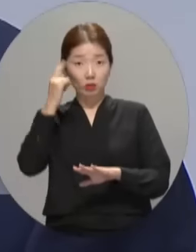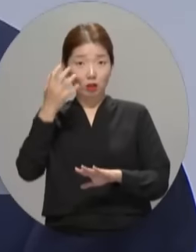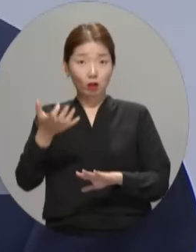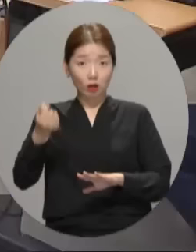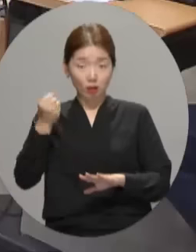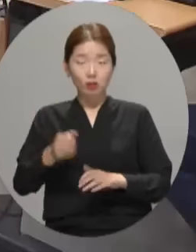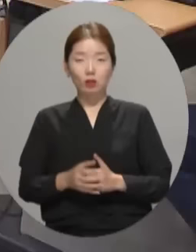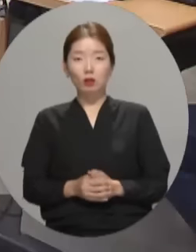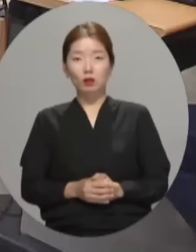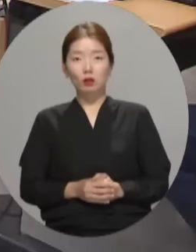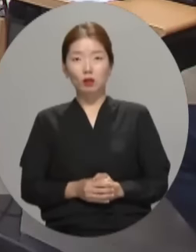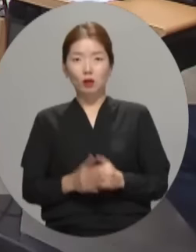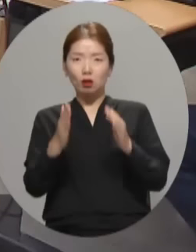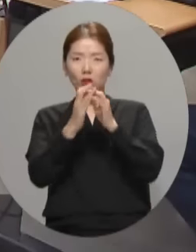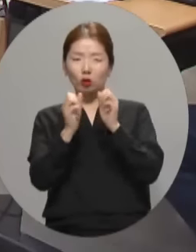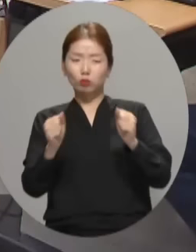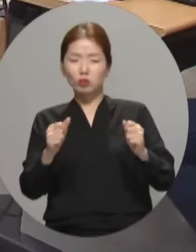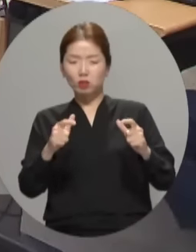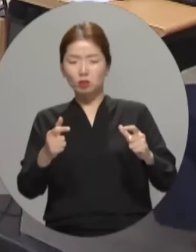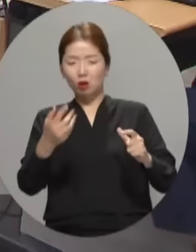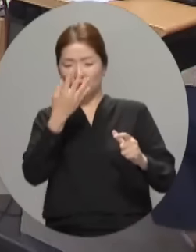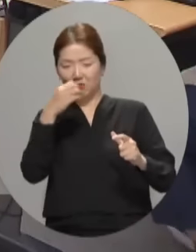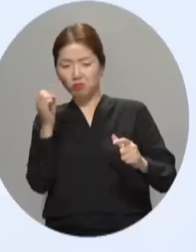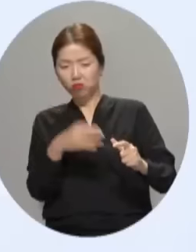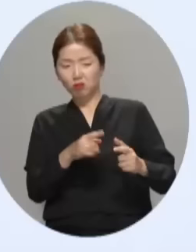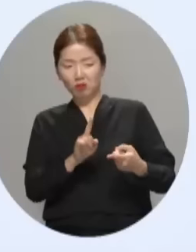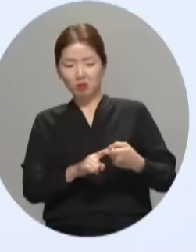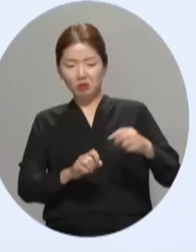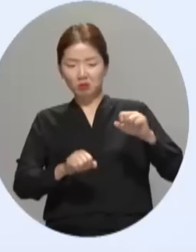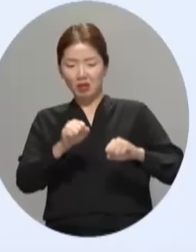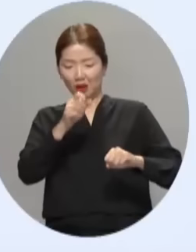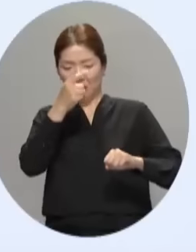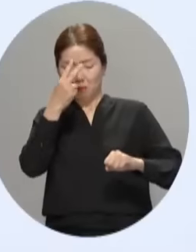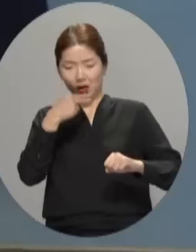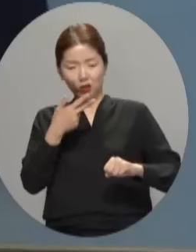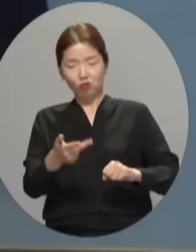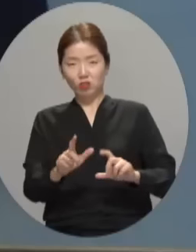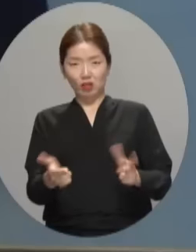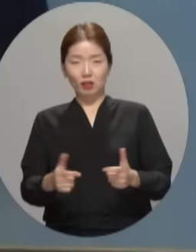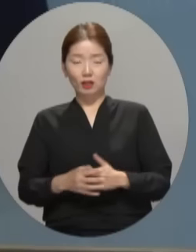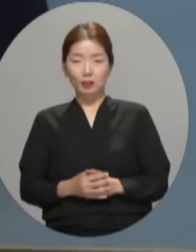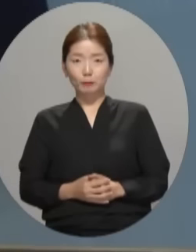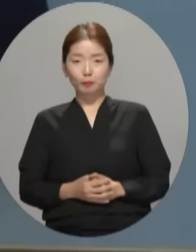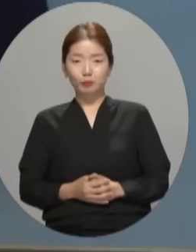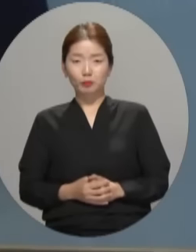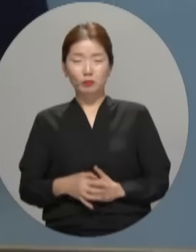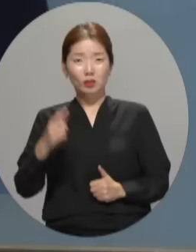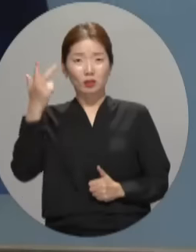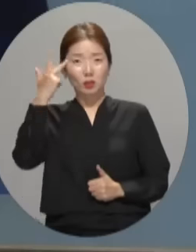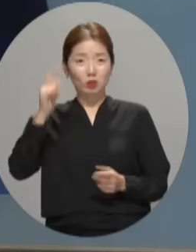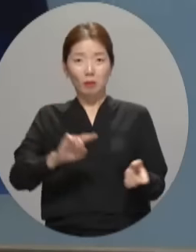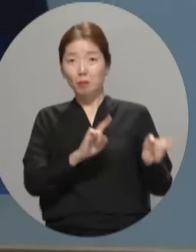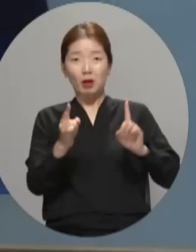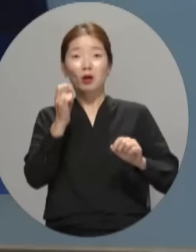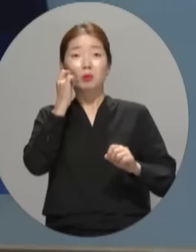가지고 있다며 전북 비하 발언을 좌시하지 않겠다며 성토했습니다. 아직도 정신을 못